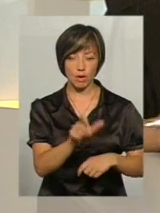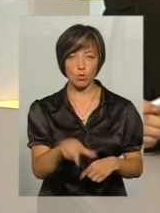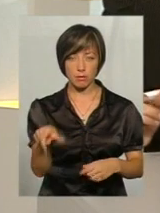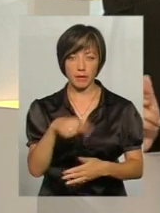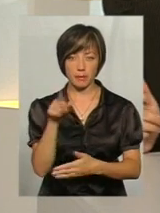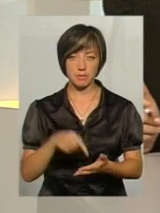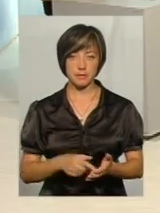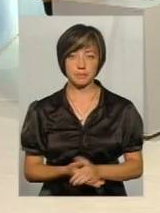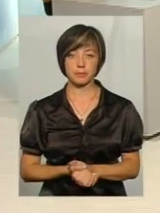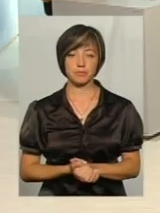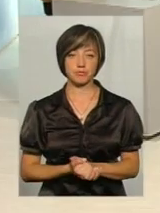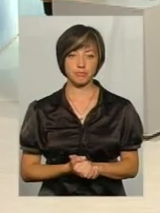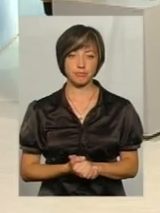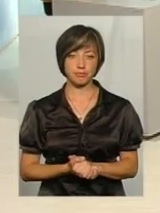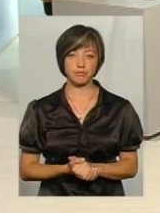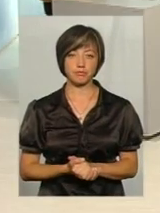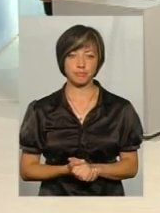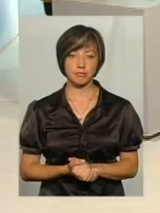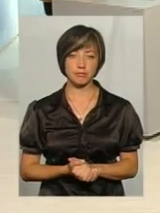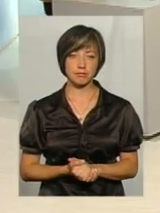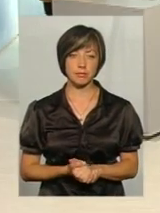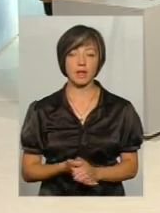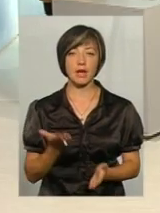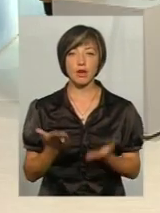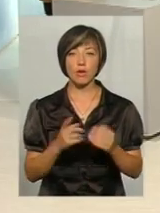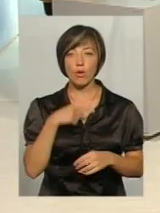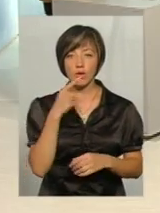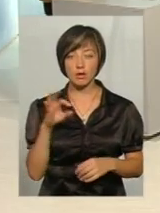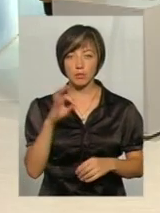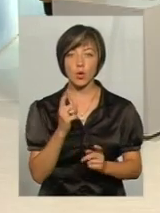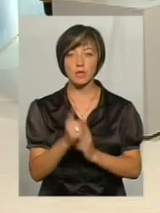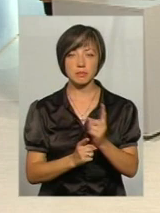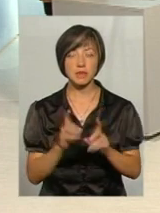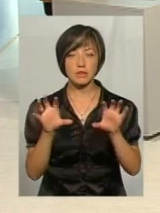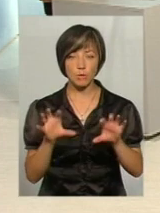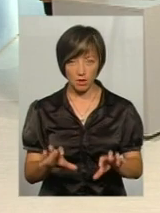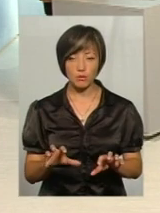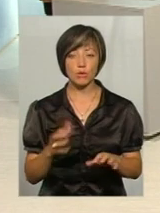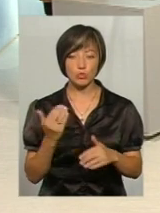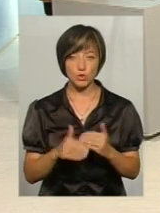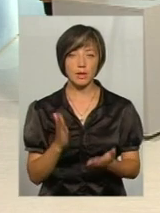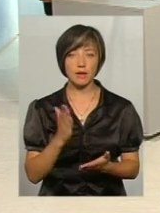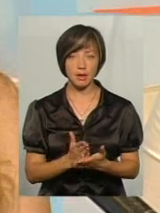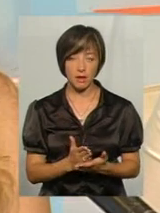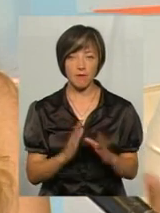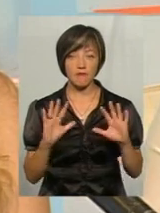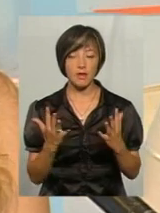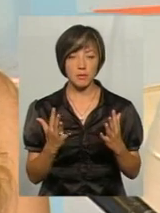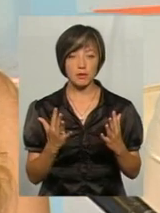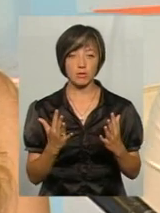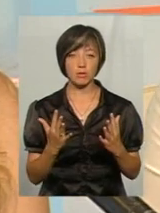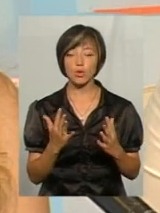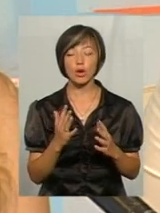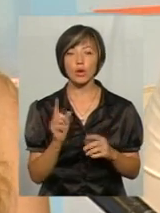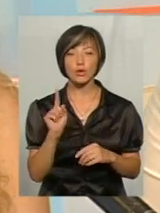людьми нам в Україні? Якщо говорити про зміни законодавства, то вони відбуваються. Вже той випадок, вірніше,